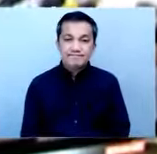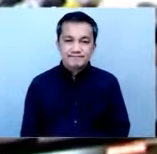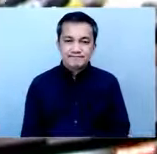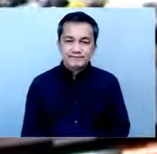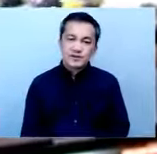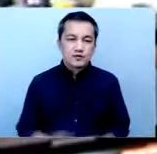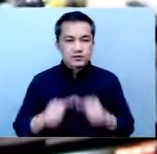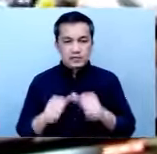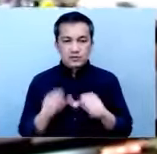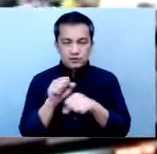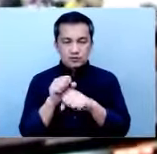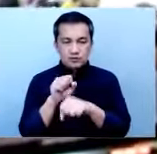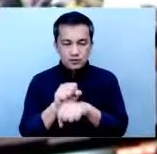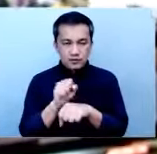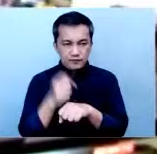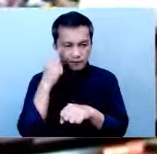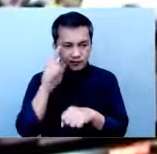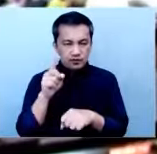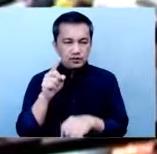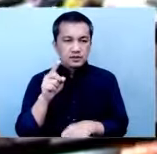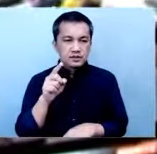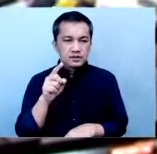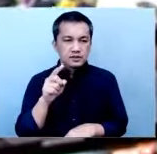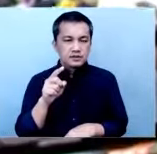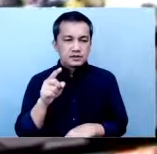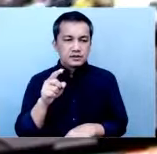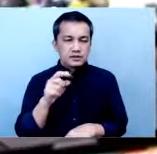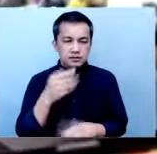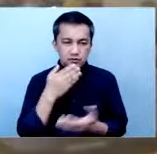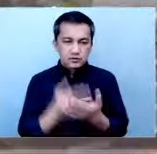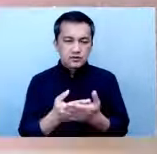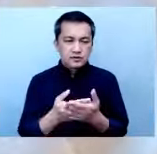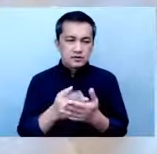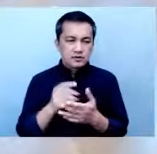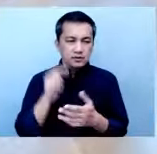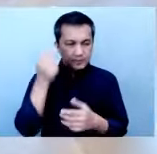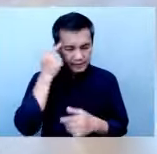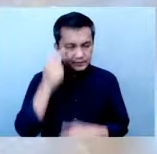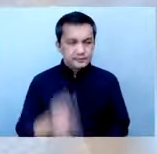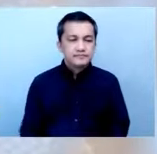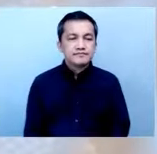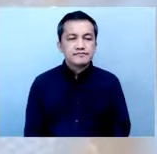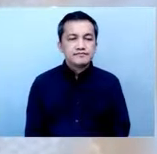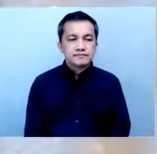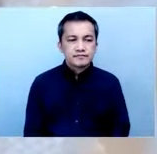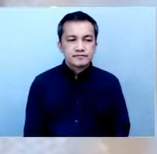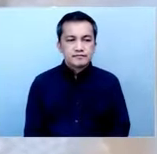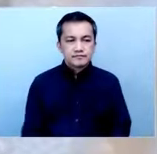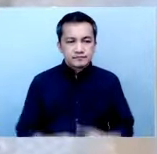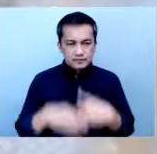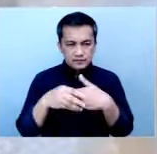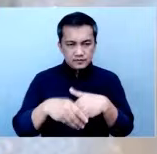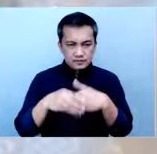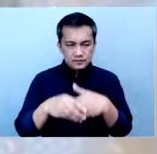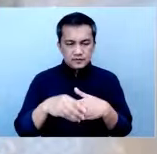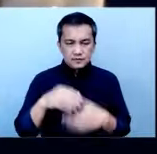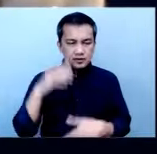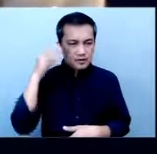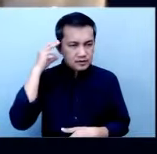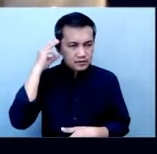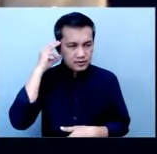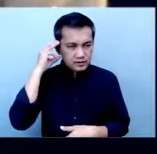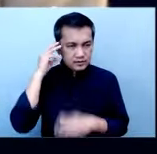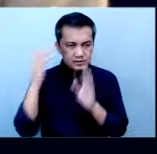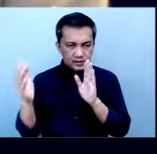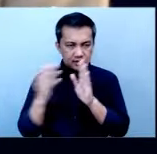let's continue to work for the benefit of the administration para sa ating mga kababayan. Nagkamayan pa raw sila ni Romualdez sa harap mismo